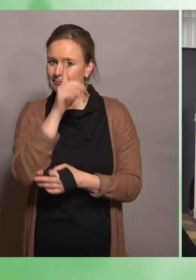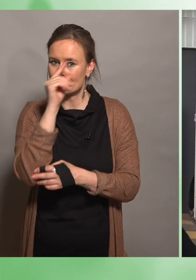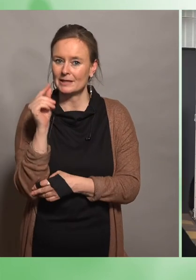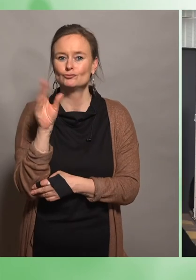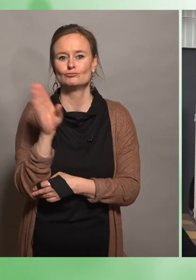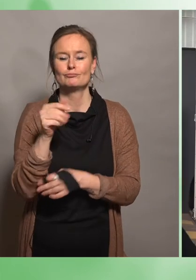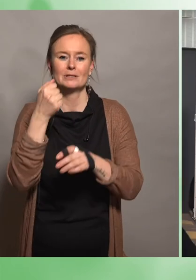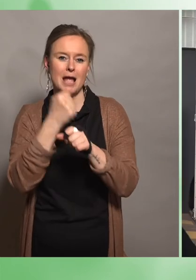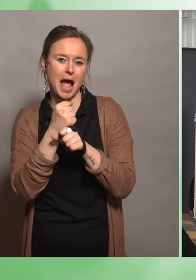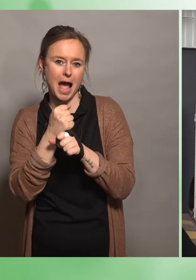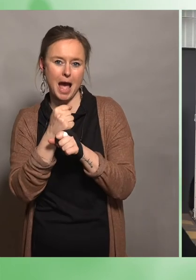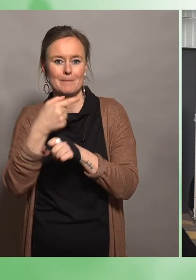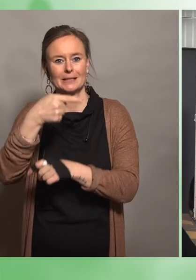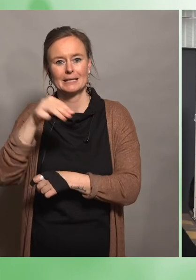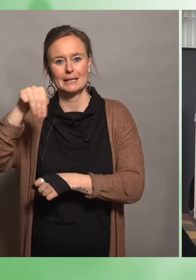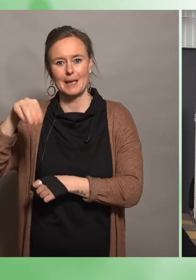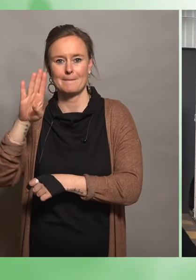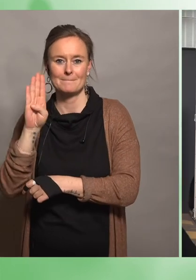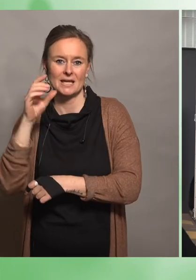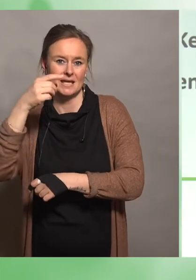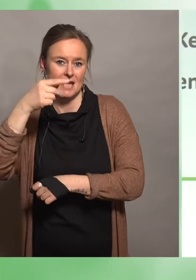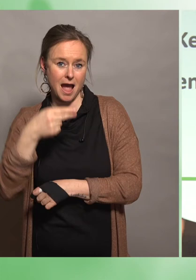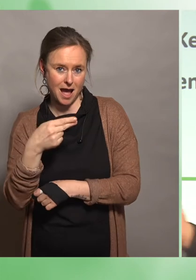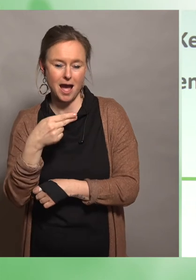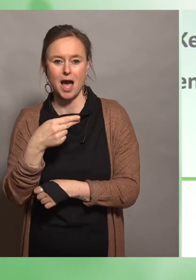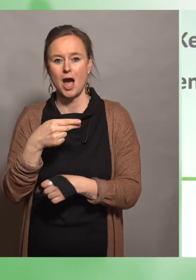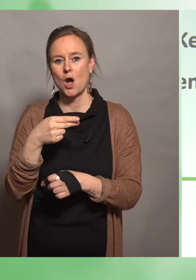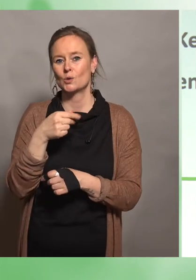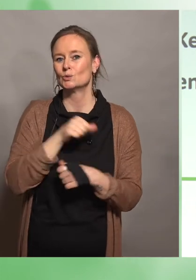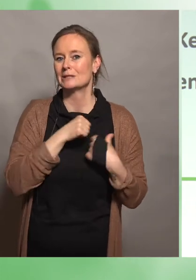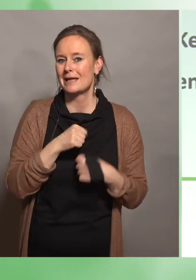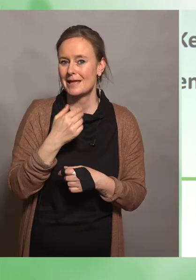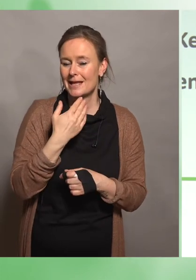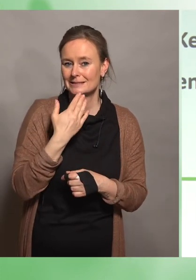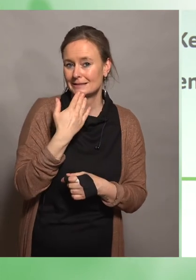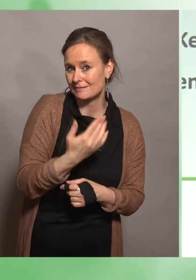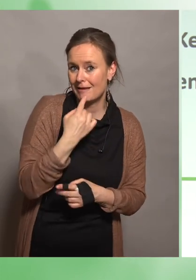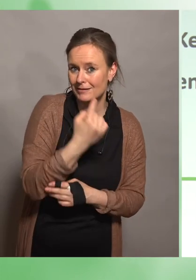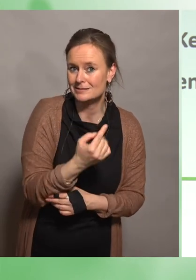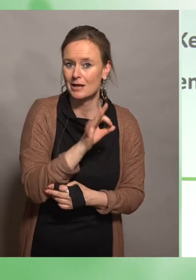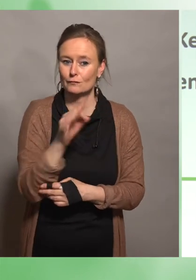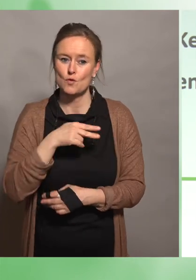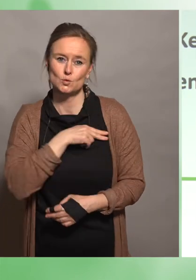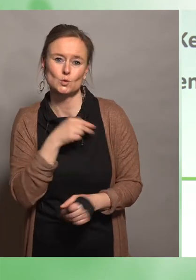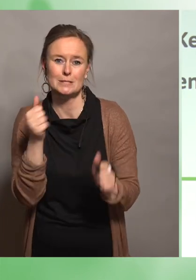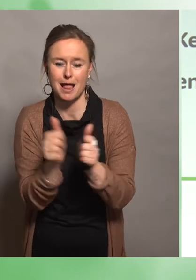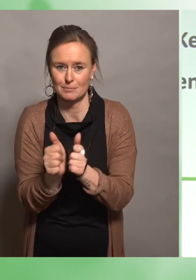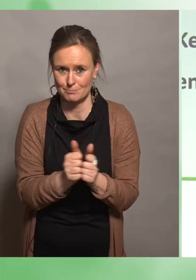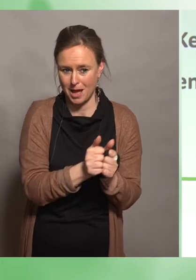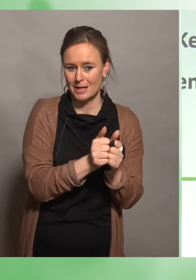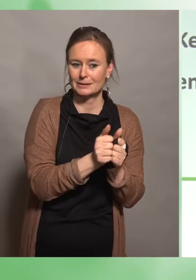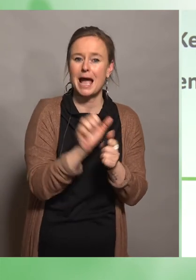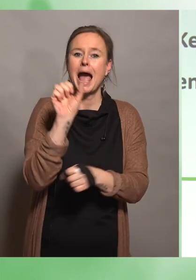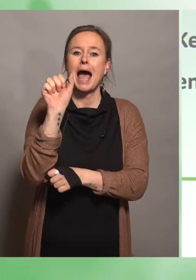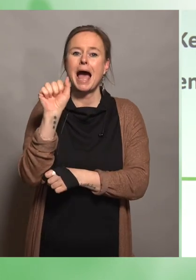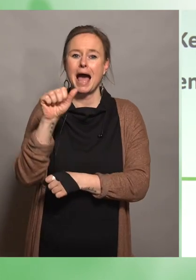großes Dankeschön sagen den Partnern, den Sozialpartnern, dem AMS Niederösterreich, dem Sozialministerium Service. Ich